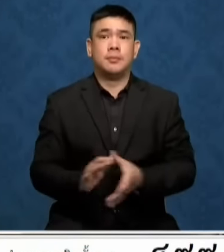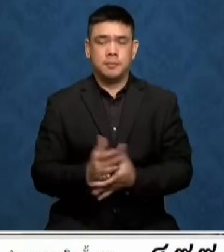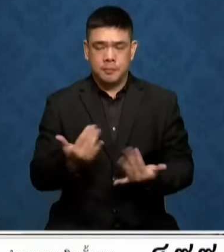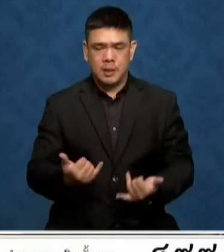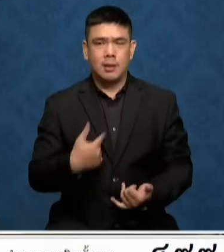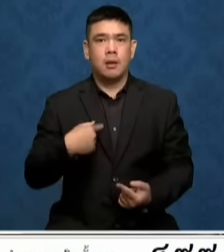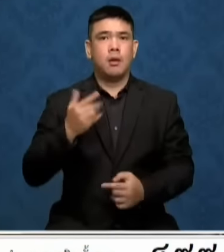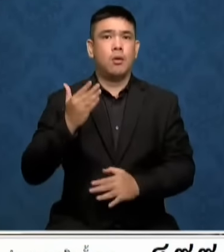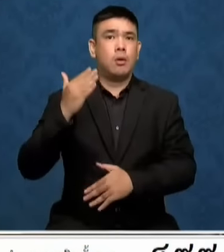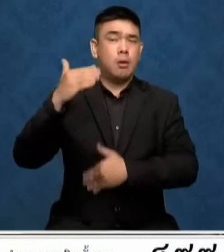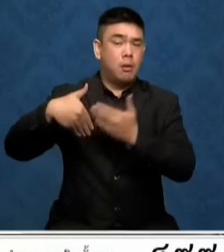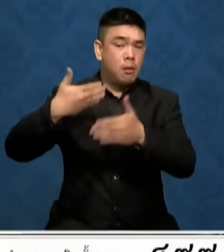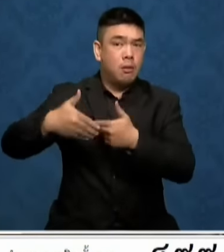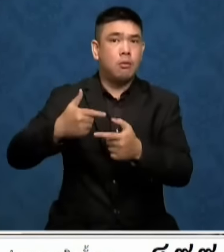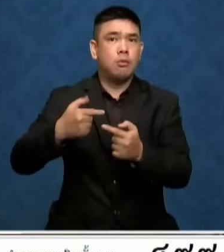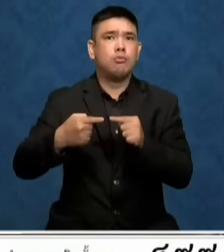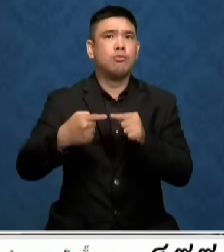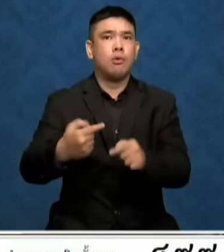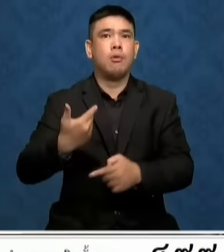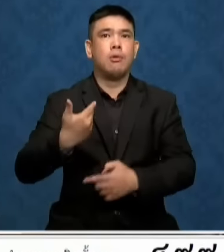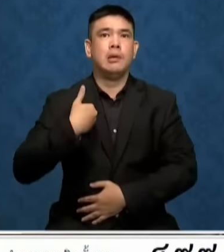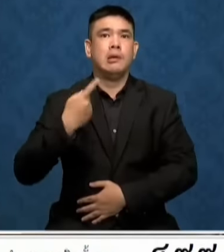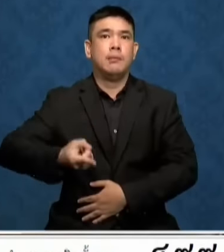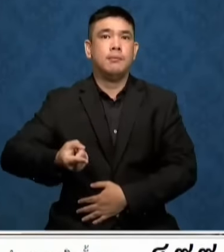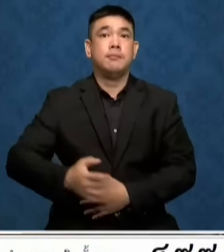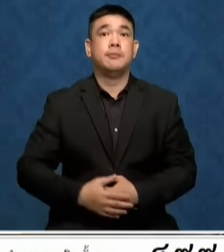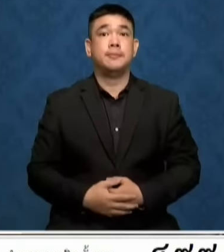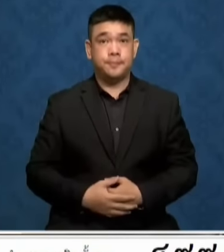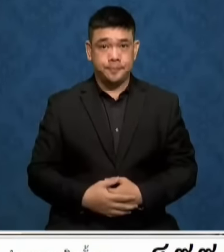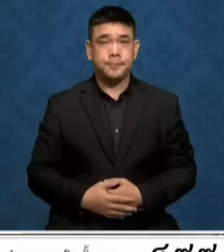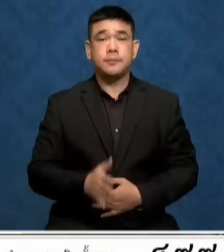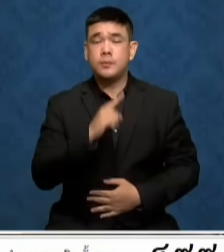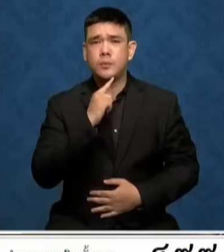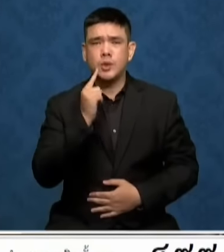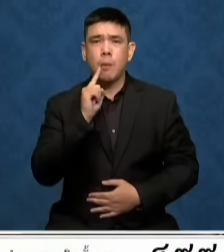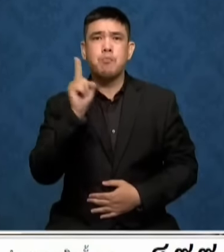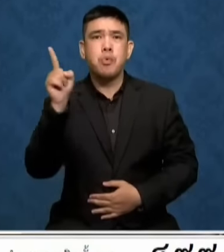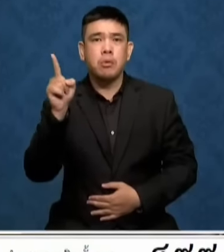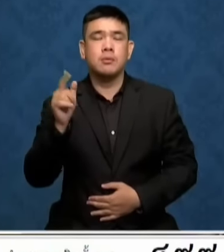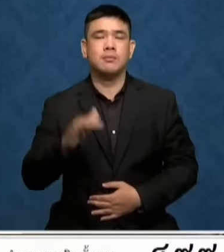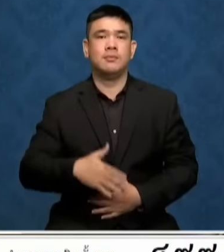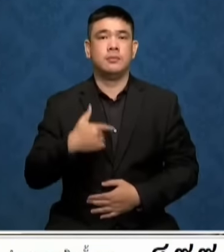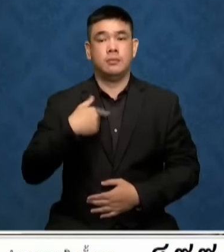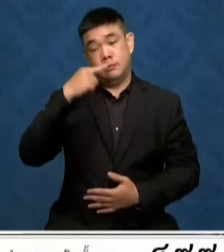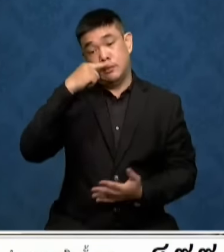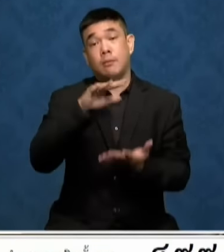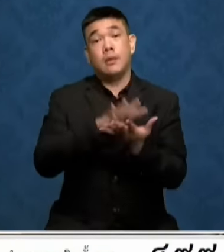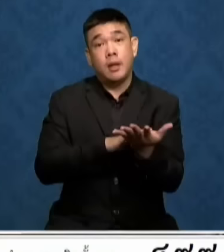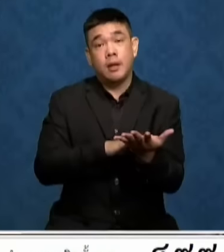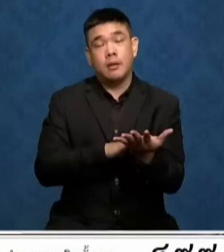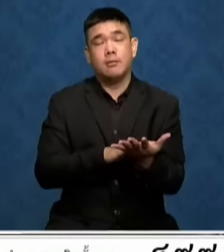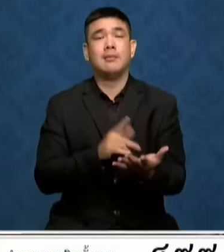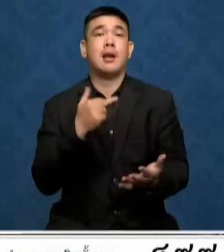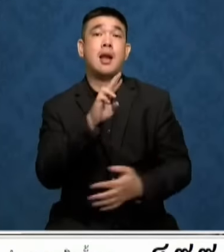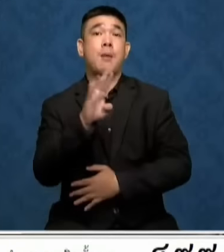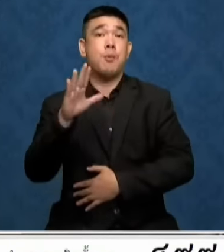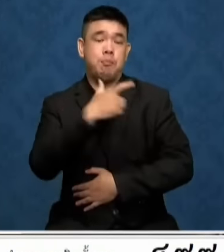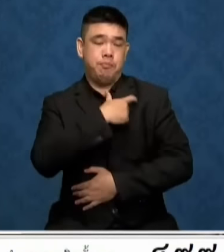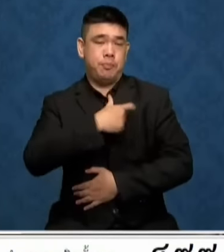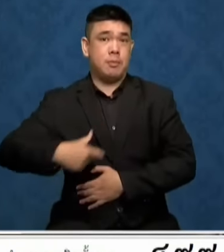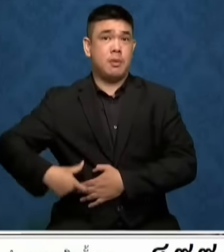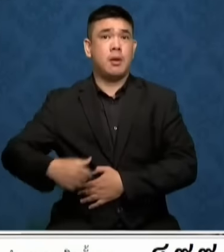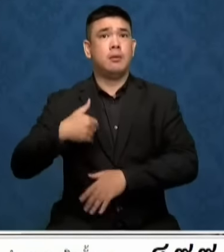นี้ก็ดำเนินต่อมาเรื่อยๆค่ะในขณะเดียวกันนะคะเราก็อ้างมาตลอดค่ะว่าประเทศไทยเป็นประเทศในระบอบประ